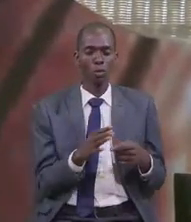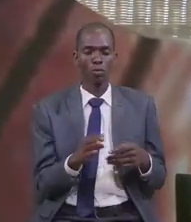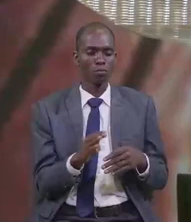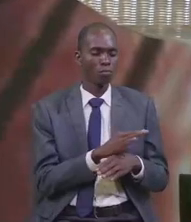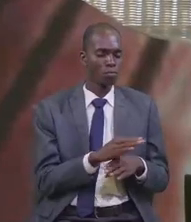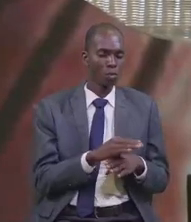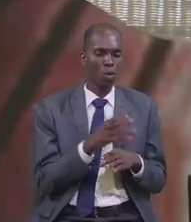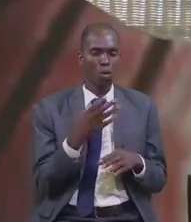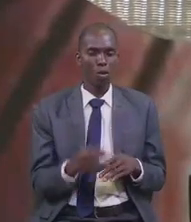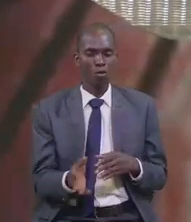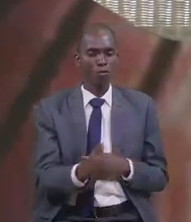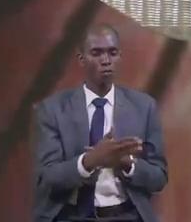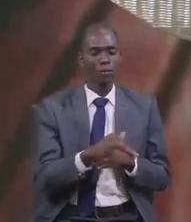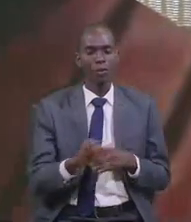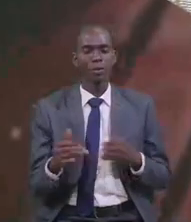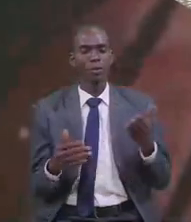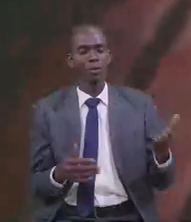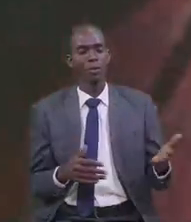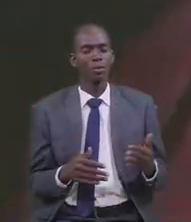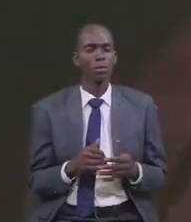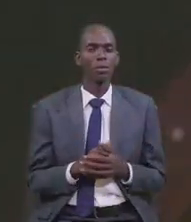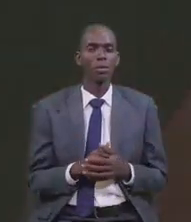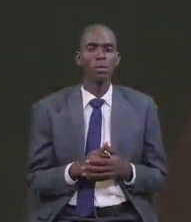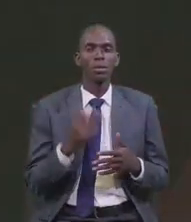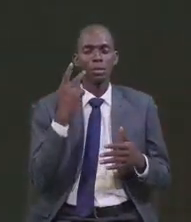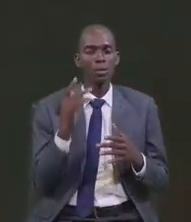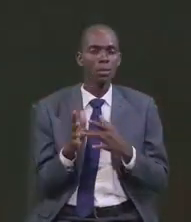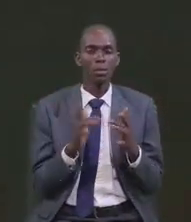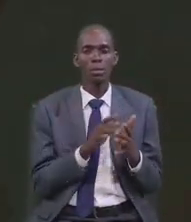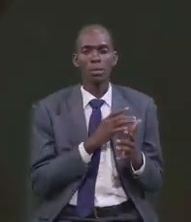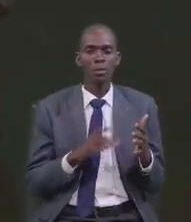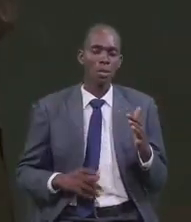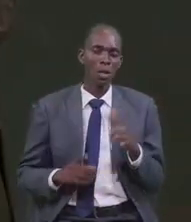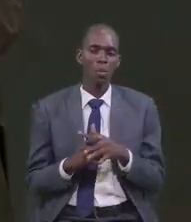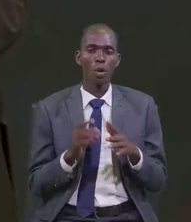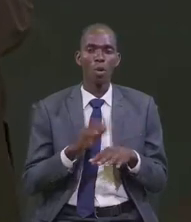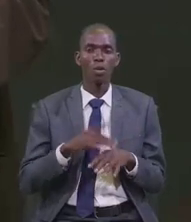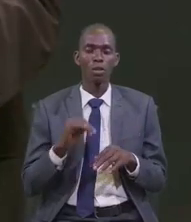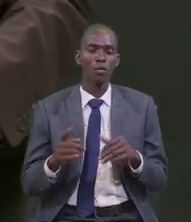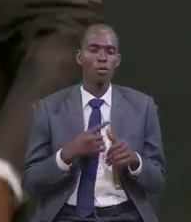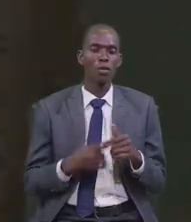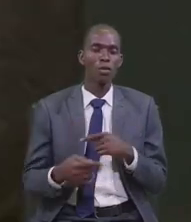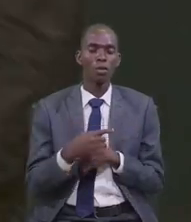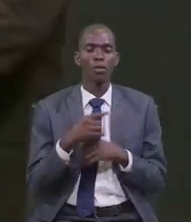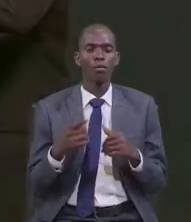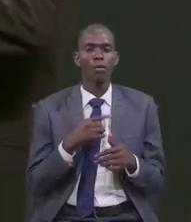Seigneur ne tarde pas dans l'accomplissement de sa promesse. Et ouais, la première jour,